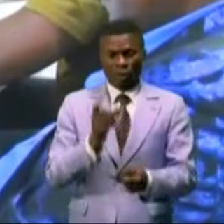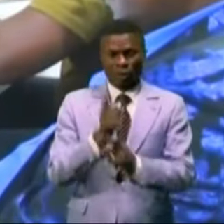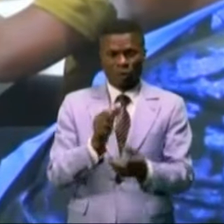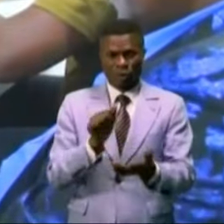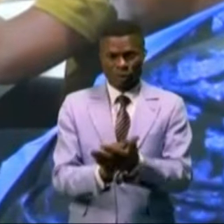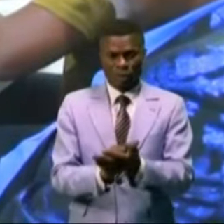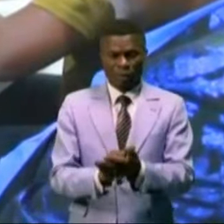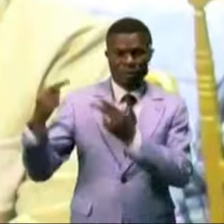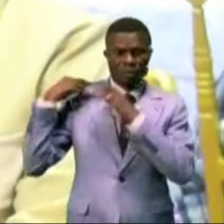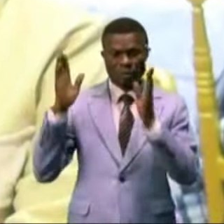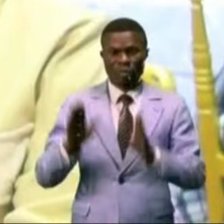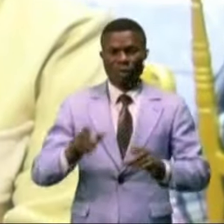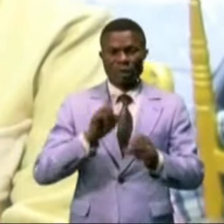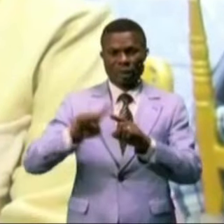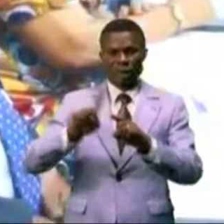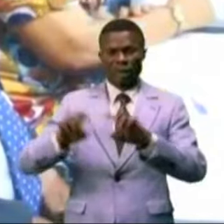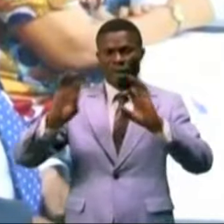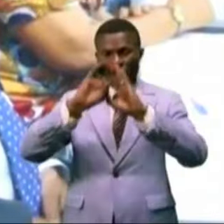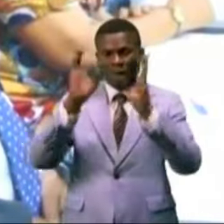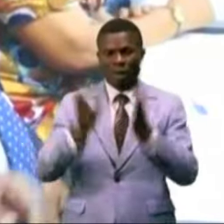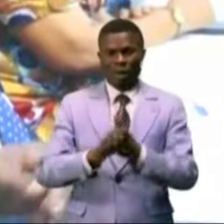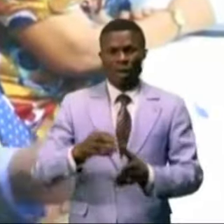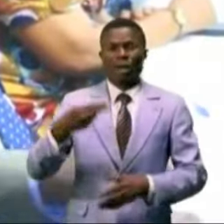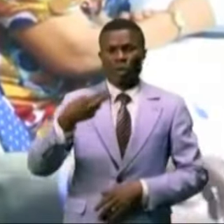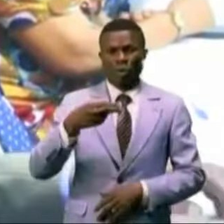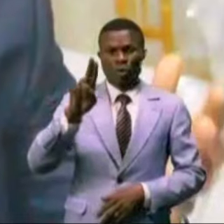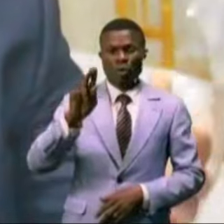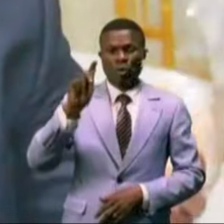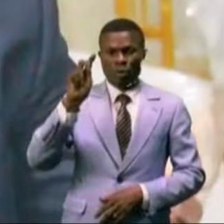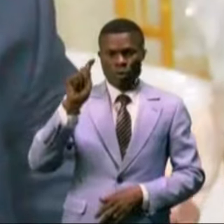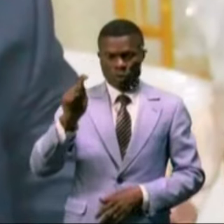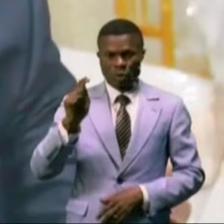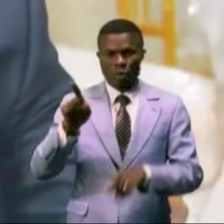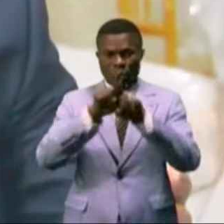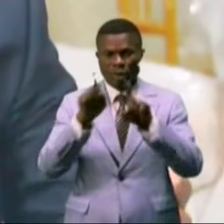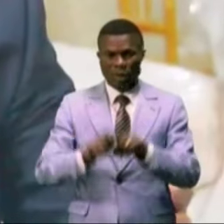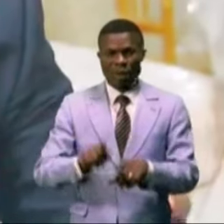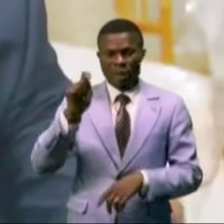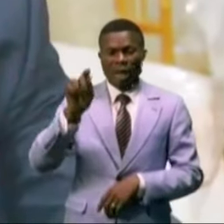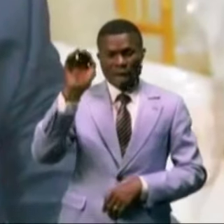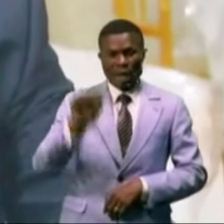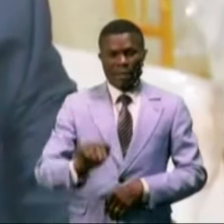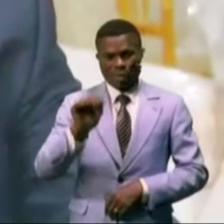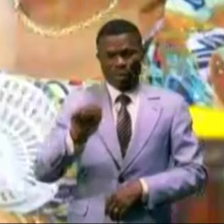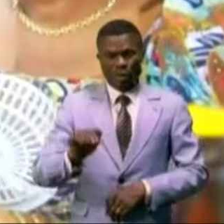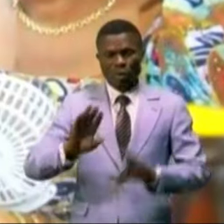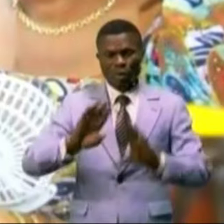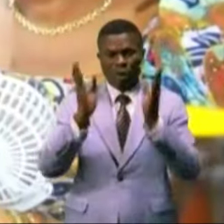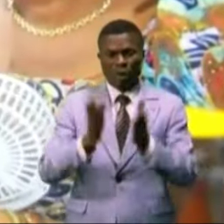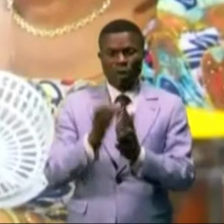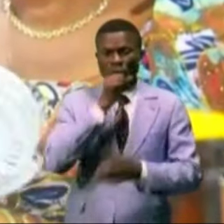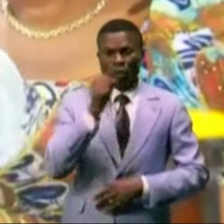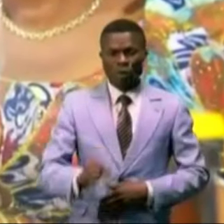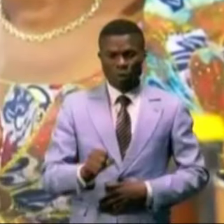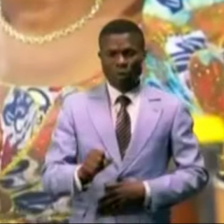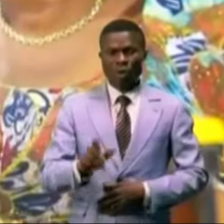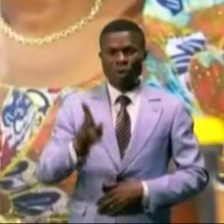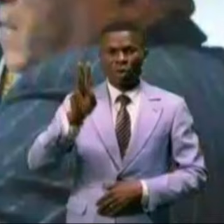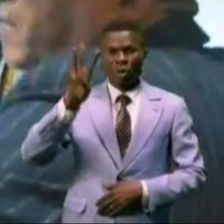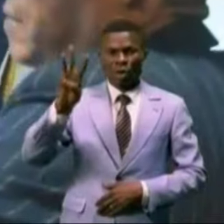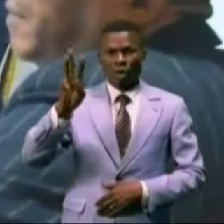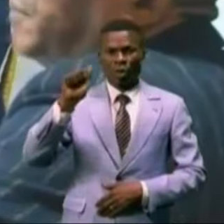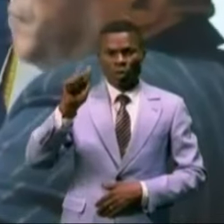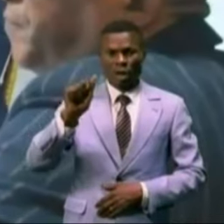Ces responsables des communautés Hutu, Nande, Hunde, Tutsi, Pygmé, ainsi que les autres communautés de Walikale, ont